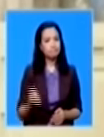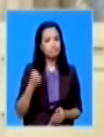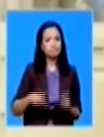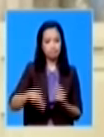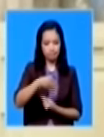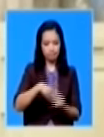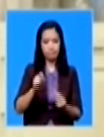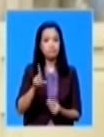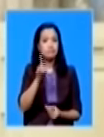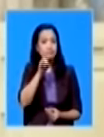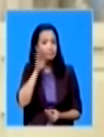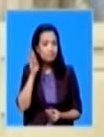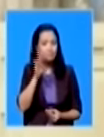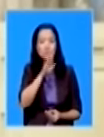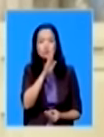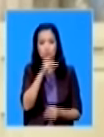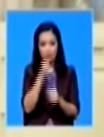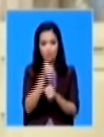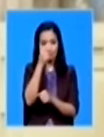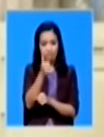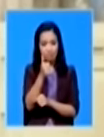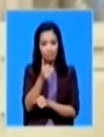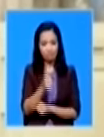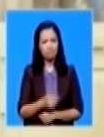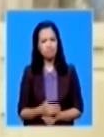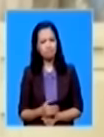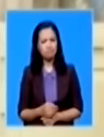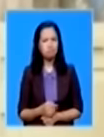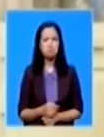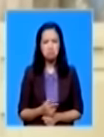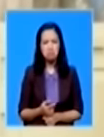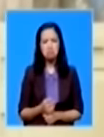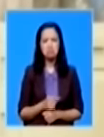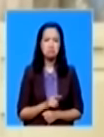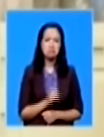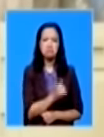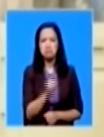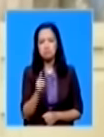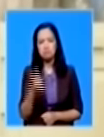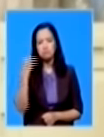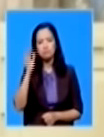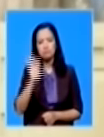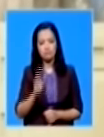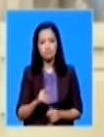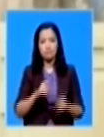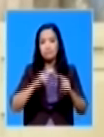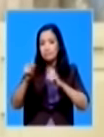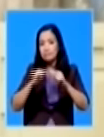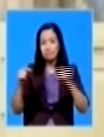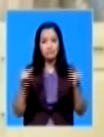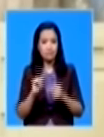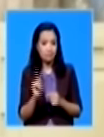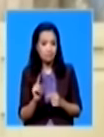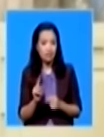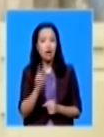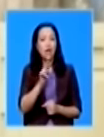จิตอลที่บอกไปเมื่อกี้ถ้าทำดีเขาก็ไม่ต้องเดินไปเดินมาเดินทางบ่อยๆเสียงบมาแบบเขาใช้การติดต่อ